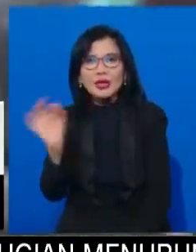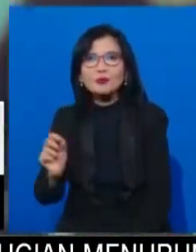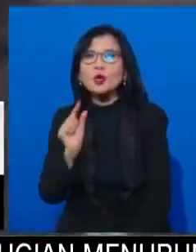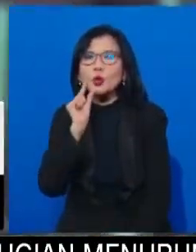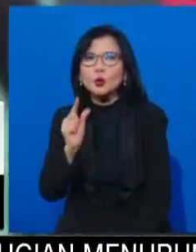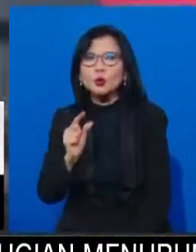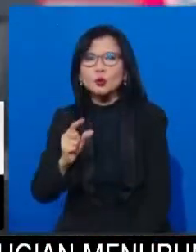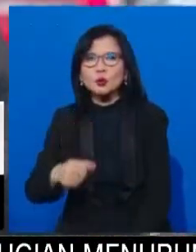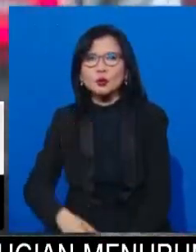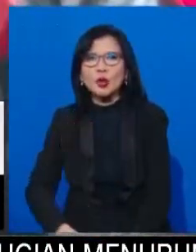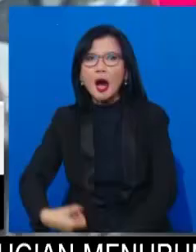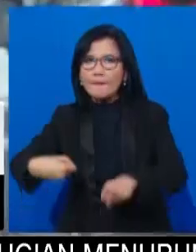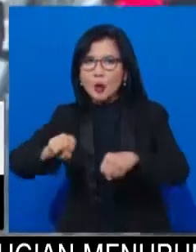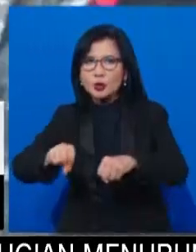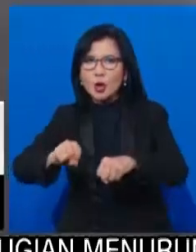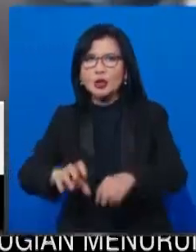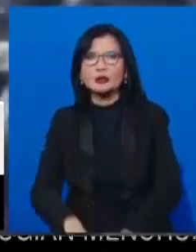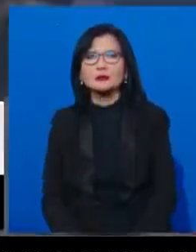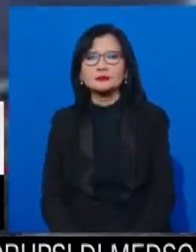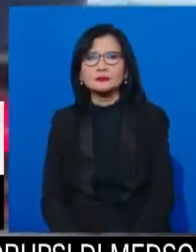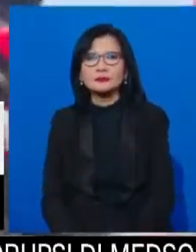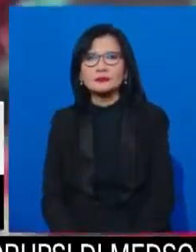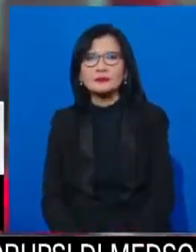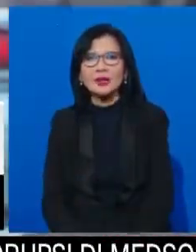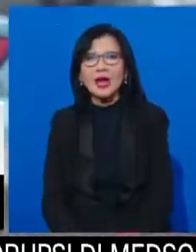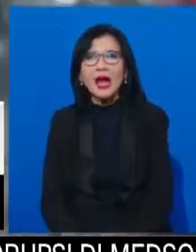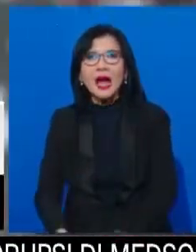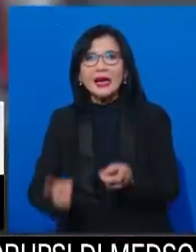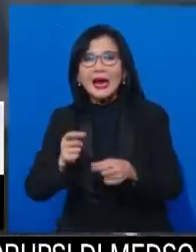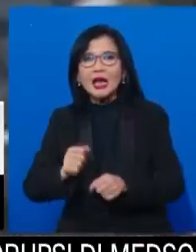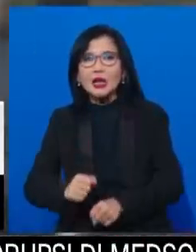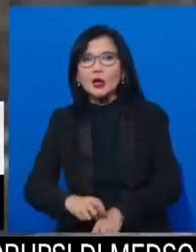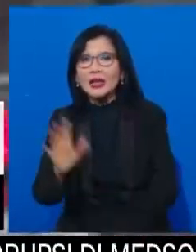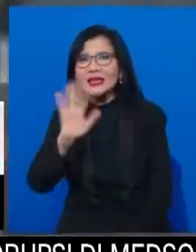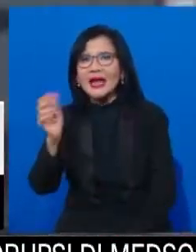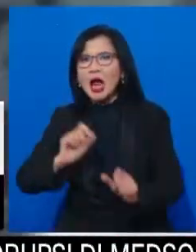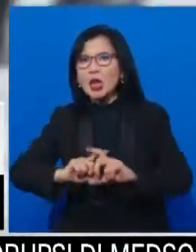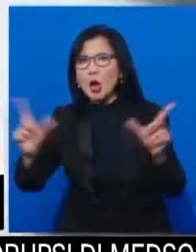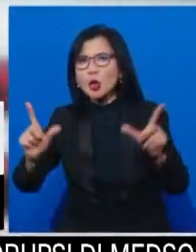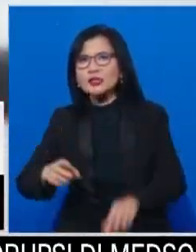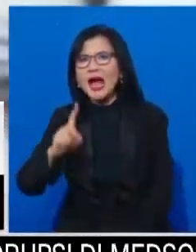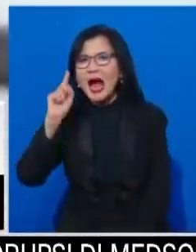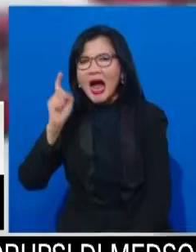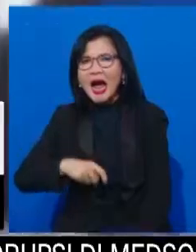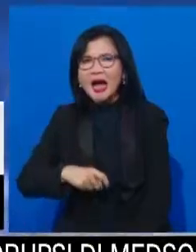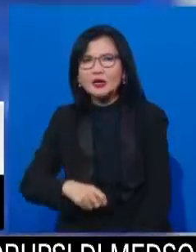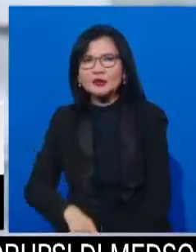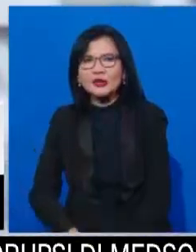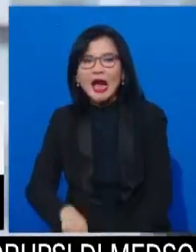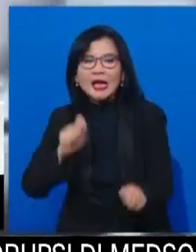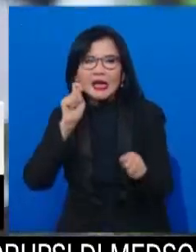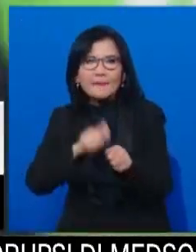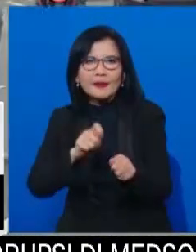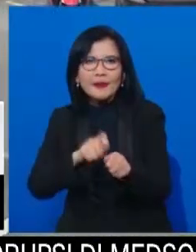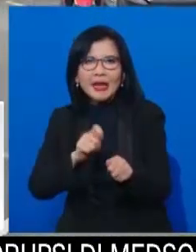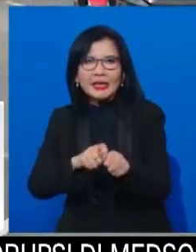Rp250.000 untuk kendaraan roda 2. Bagi kendaraan yang tidak lulus uji emisi, tentu harus melakukan servis mobil mulai